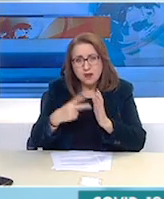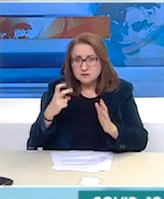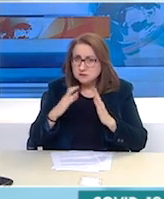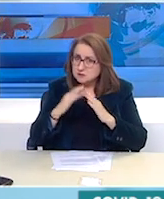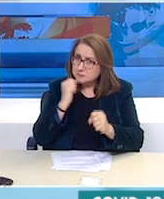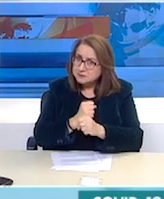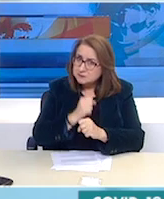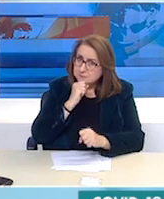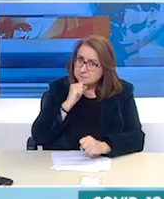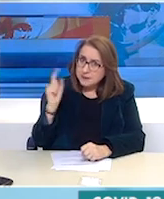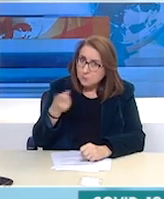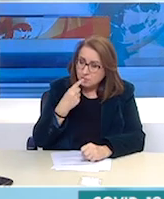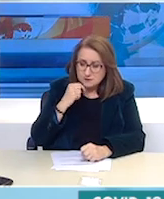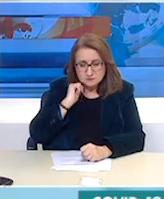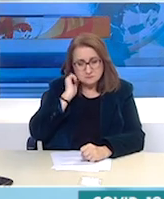περιορισμός?